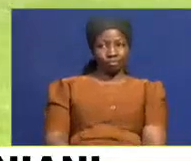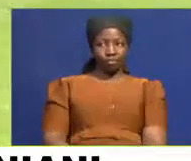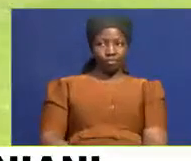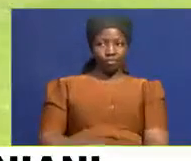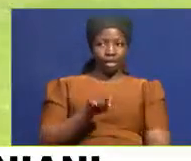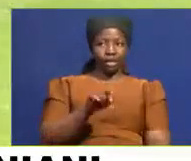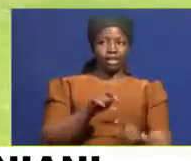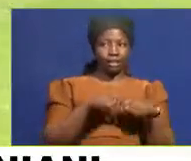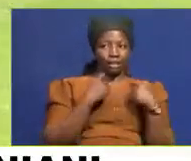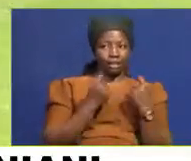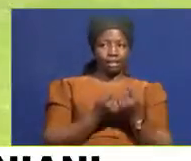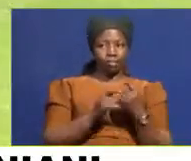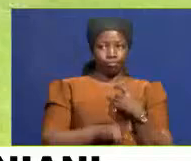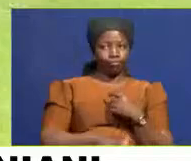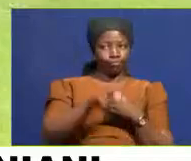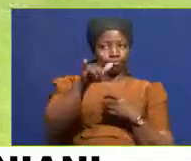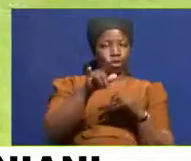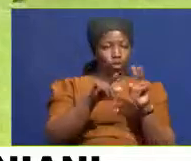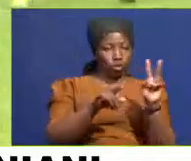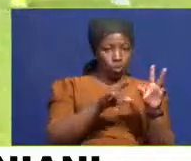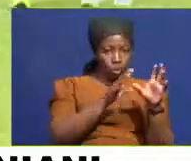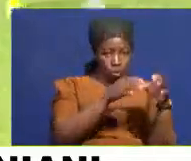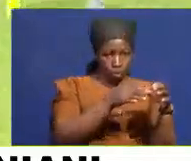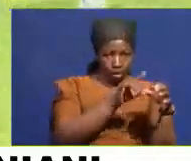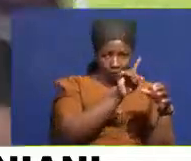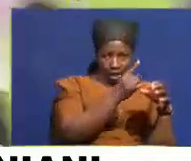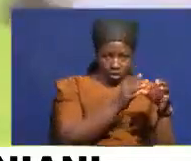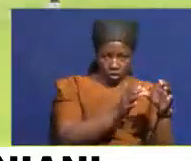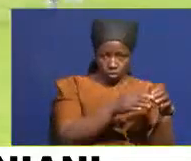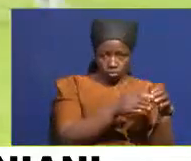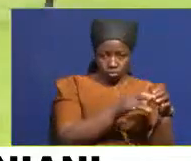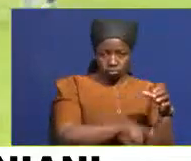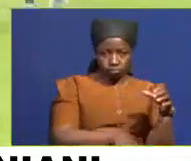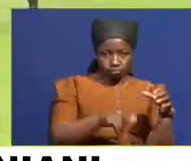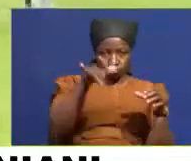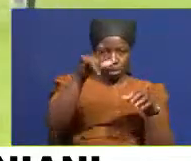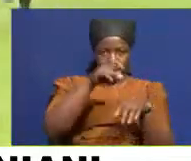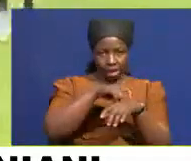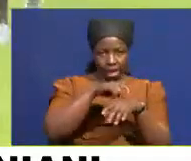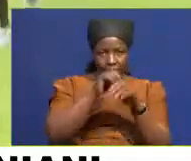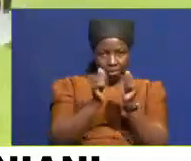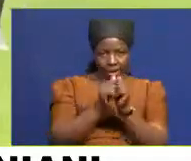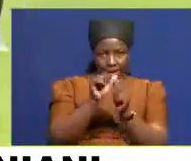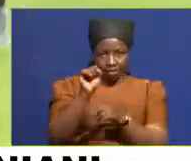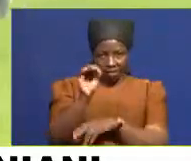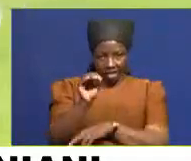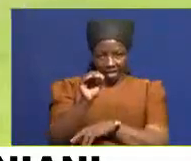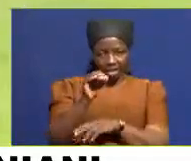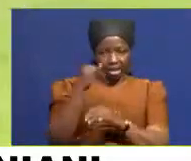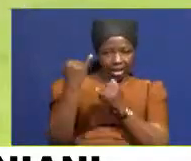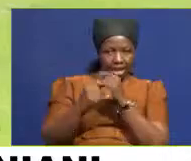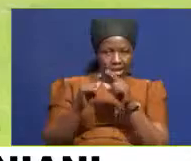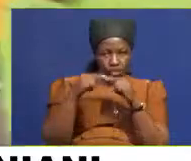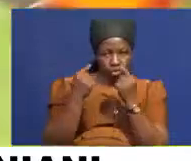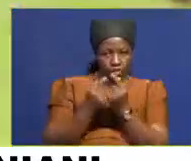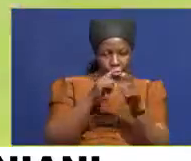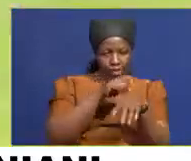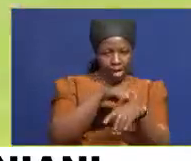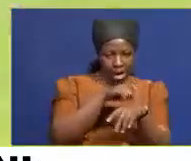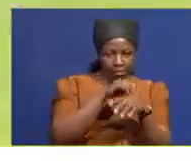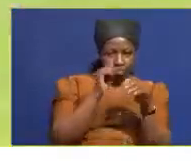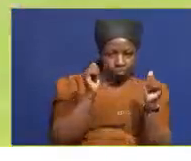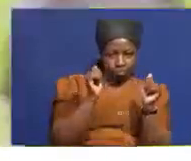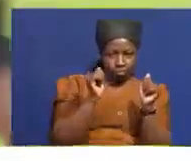Timu hii itaondoka katika makundi mawili, huku kikosi cha kwanza kikiondoka saa 4:50 na kundi la mwisho saa